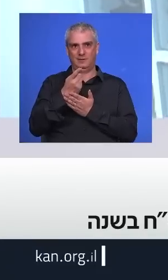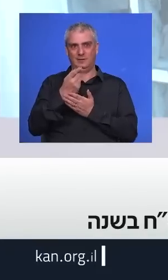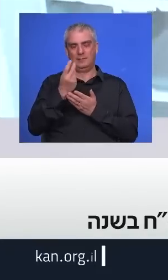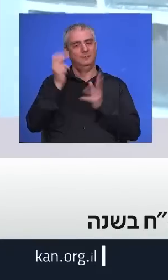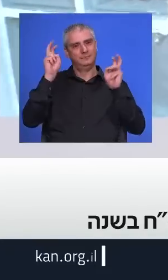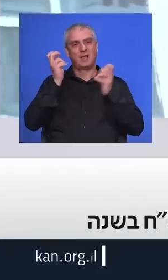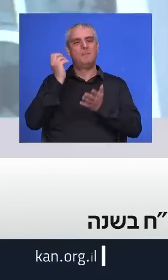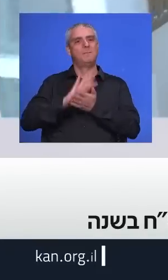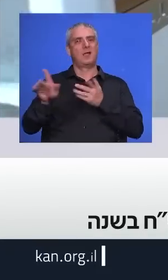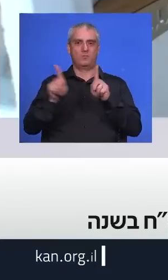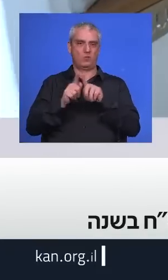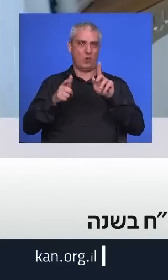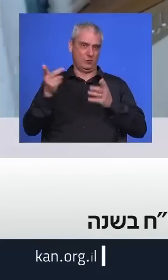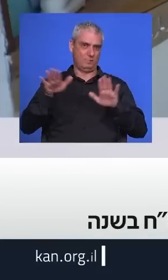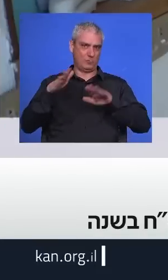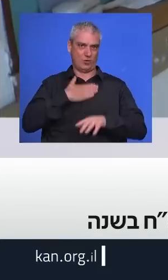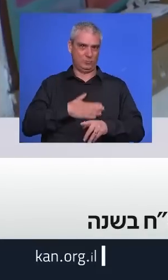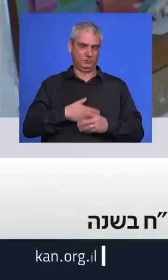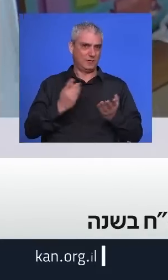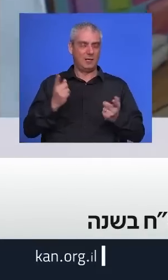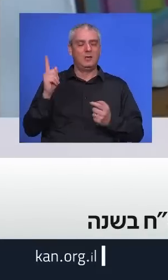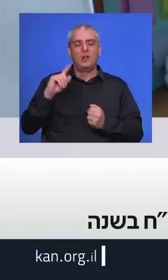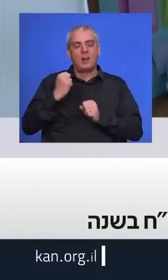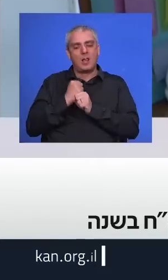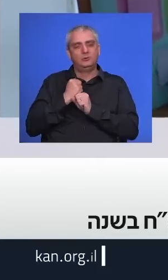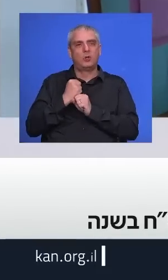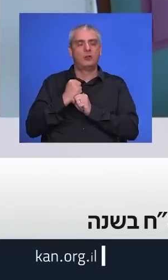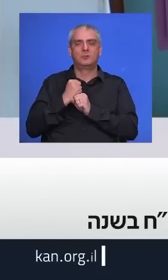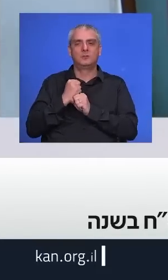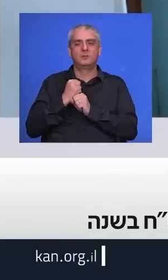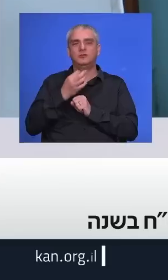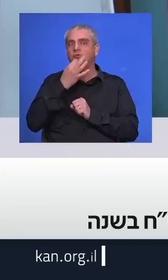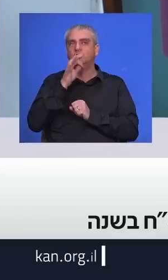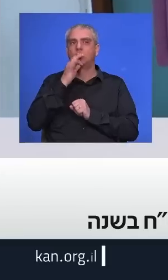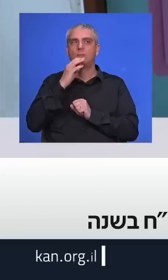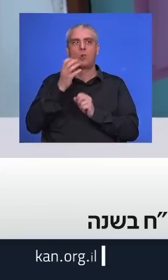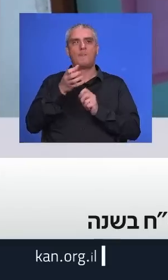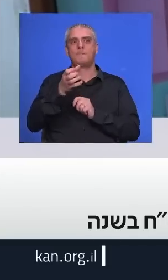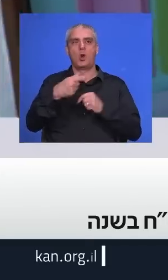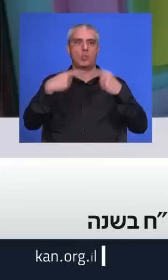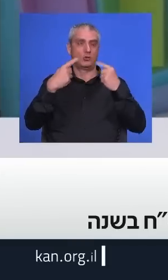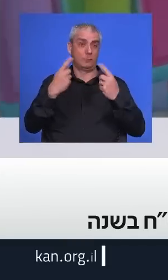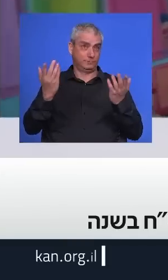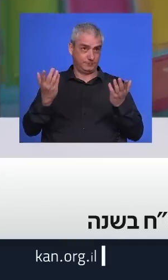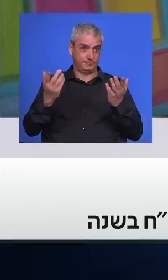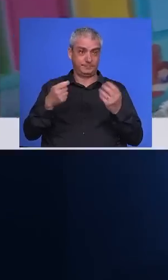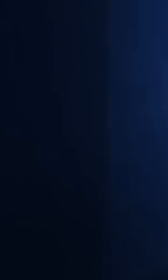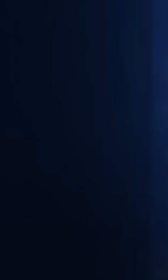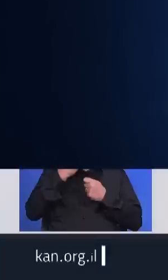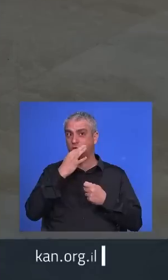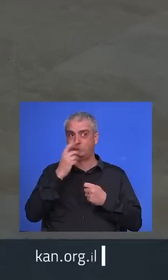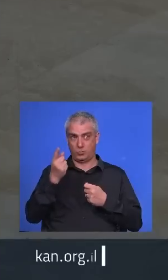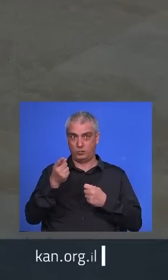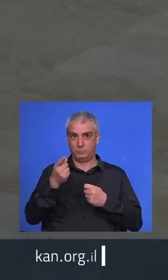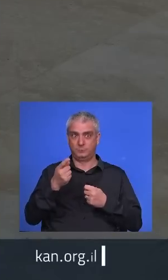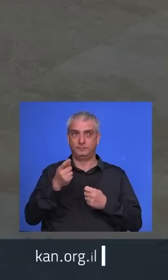כמו שרוצה הממשלה לפחות, אלא ללכת על השיפור למעונות היום. על הפרק בעניין השיפור עומדים